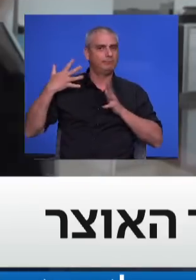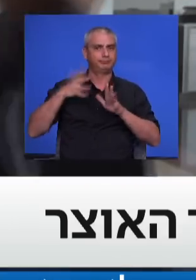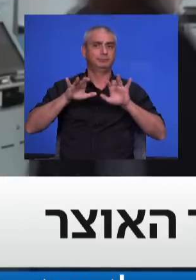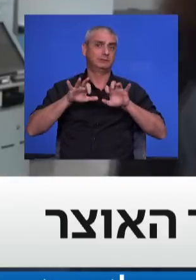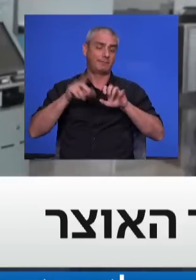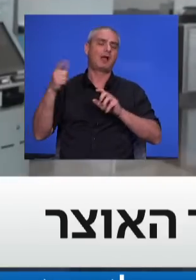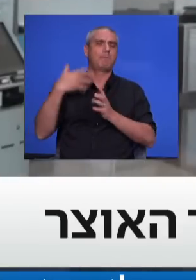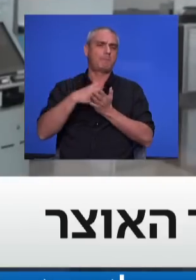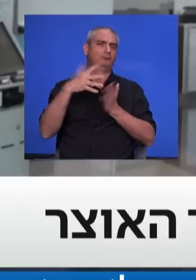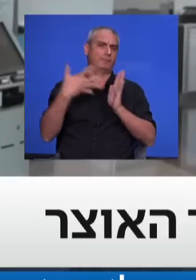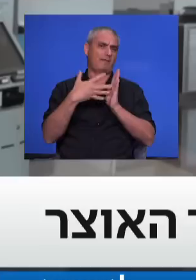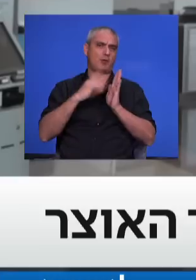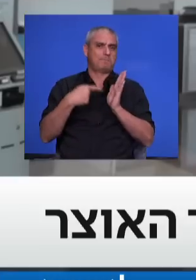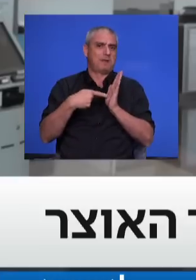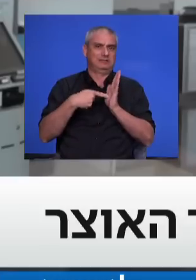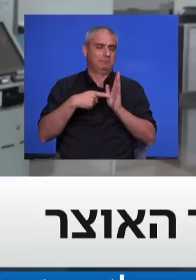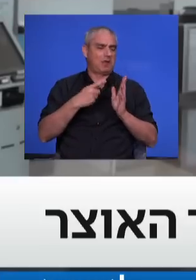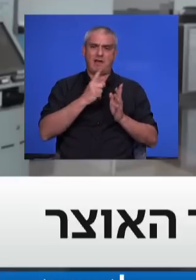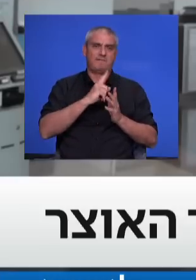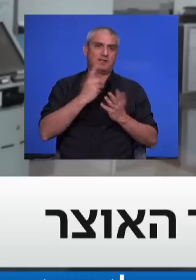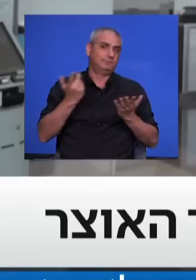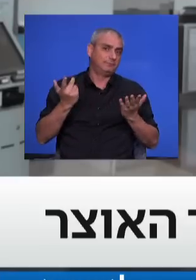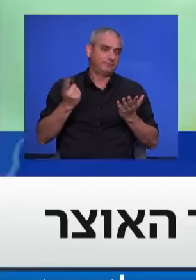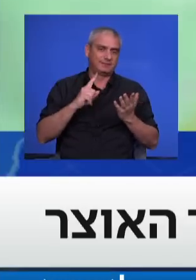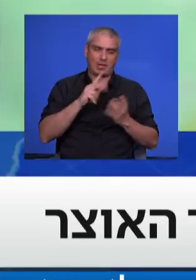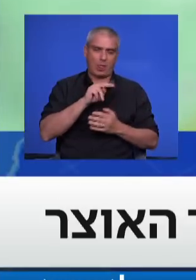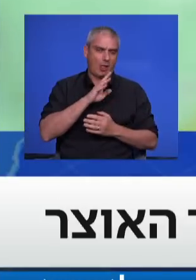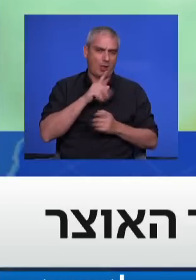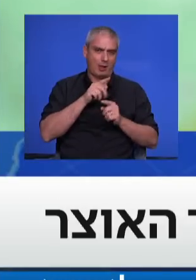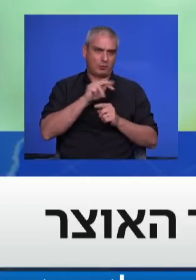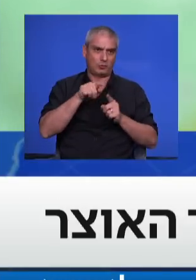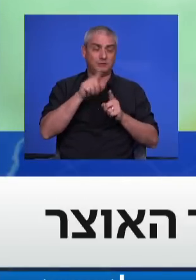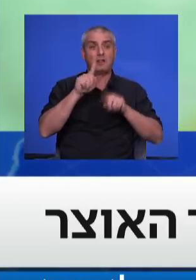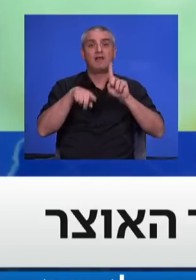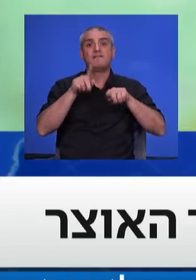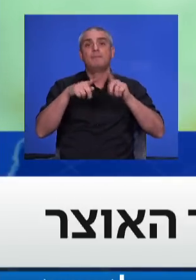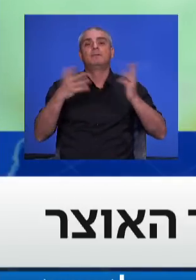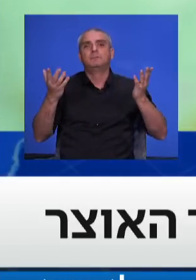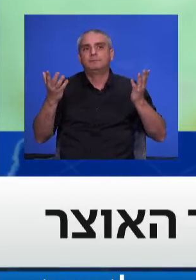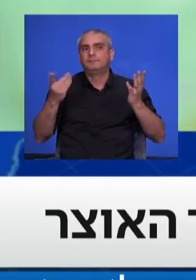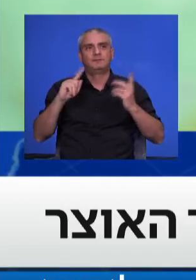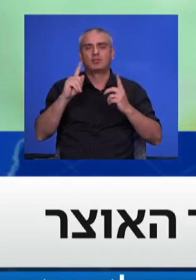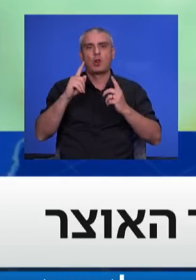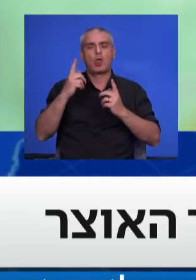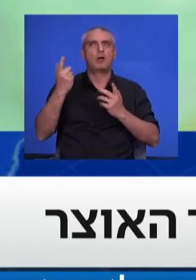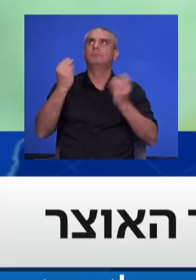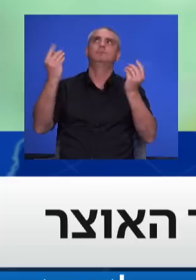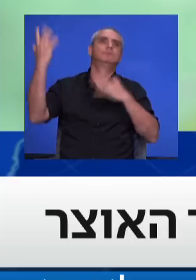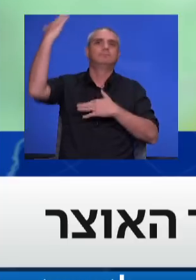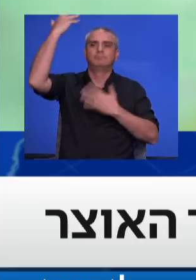ממשיכים לבדוק כמובן, אבל זה לא, זה לא העניין ככל הנראה. לפעמים פשוט זה לא איזשהו כוח עליון, זה